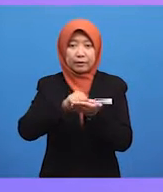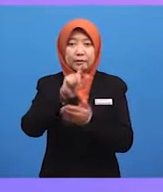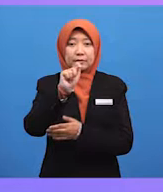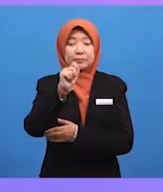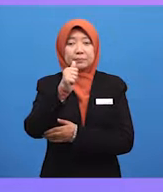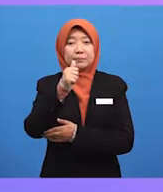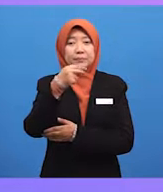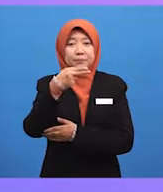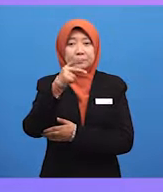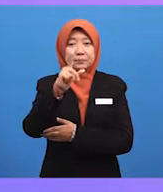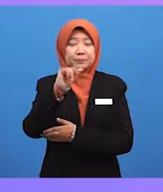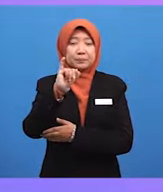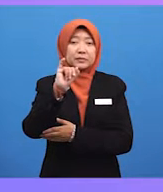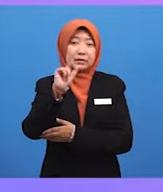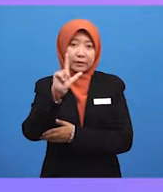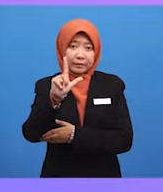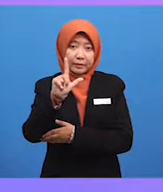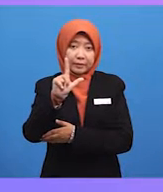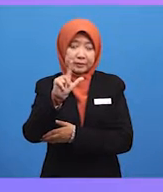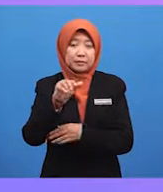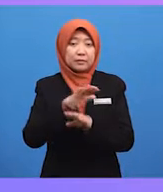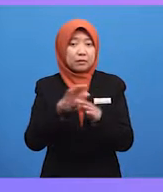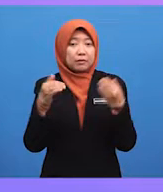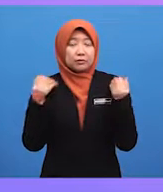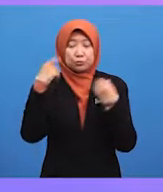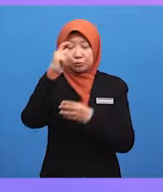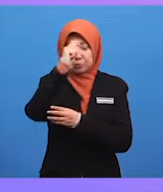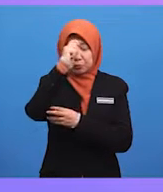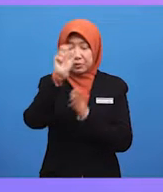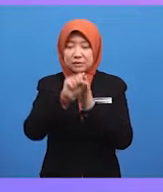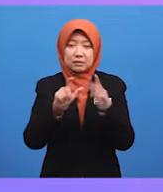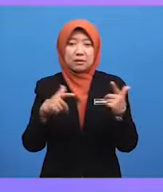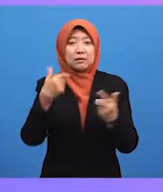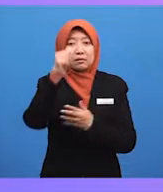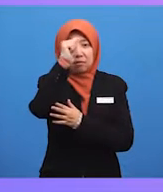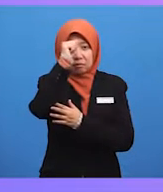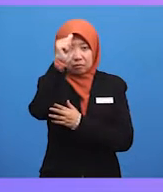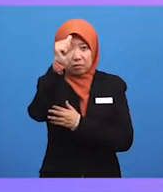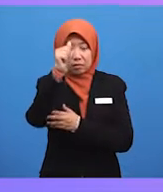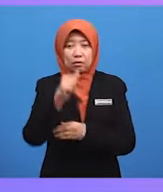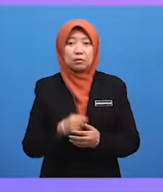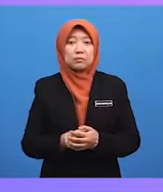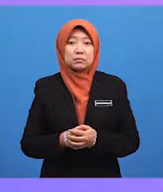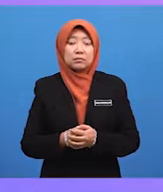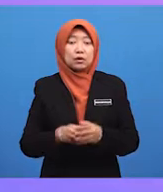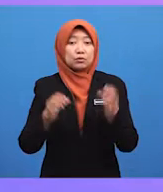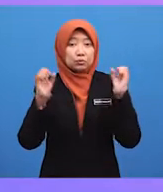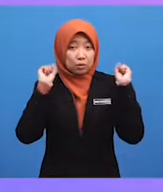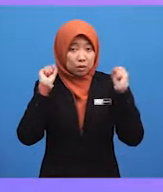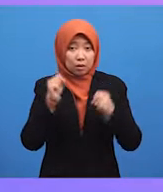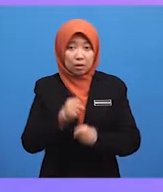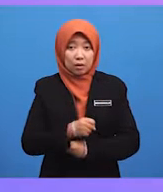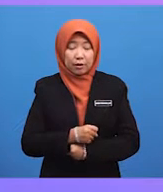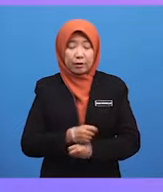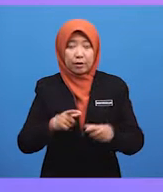iaitu La ilaha illallah. Yang keempat, menunaikan solat. Solat